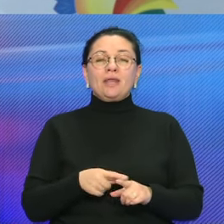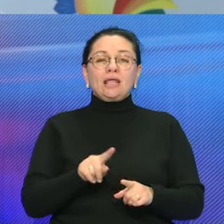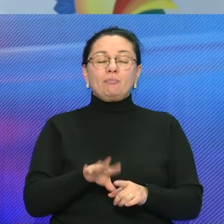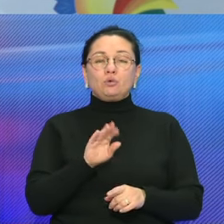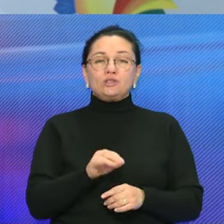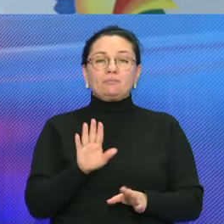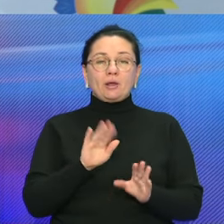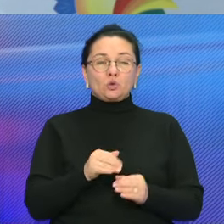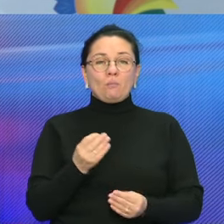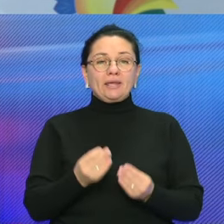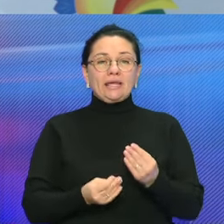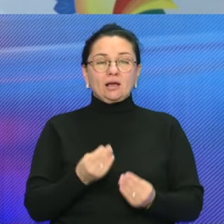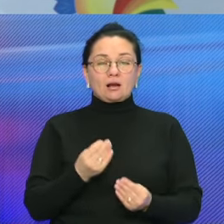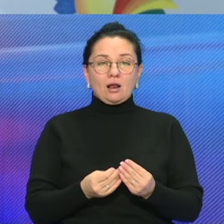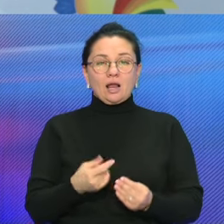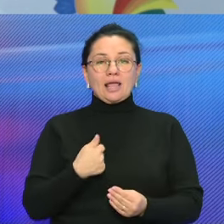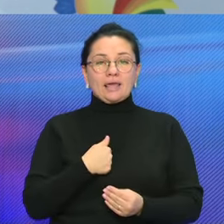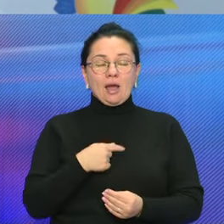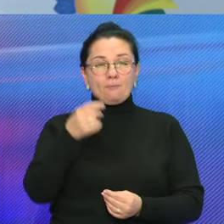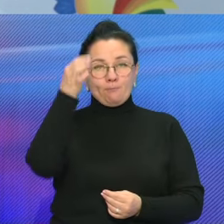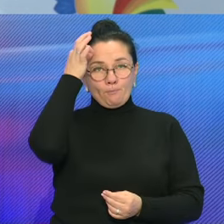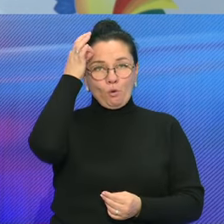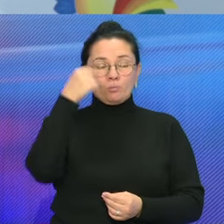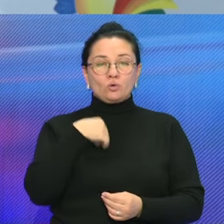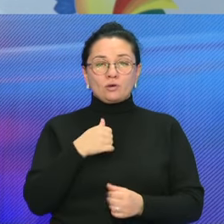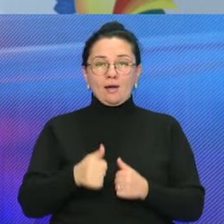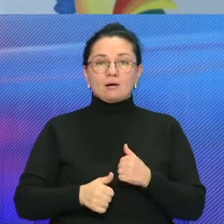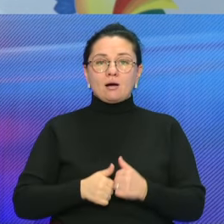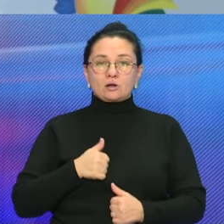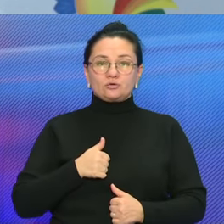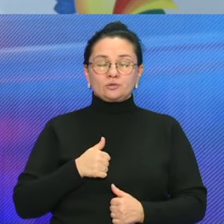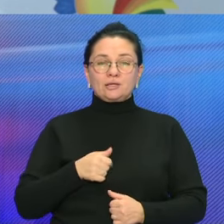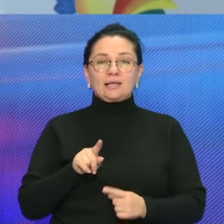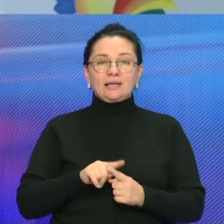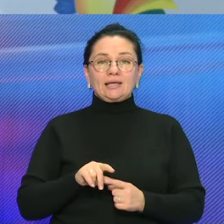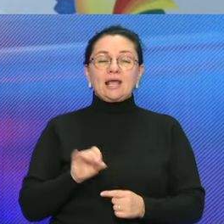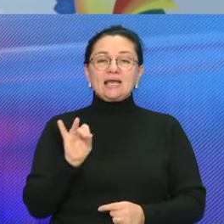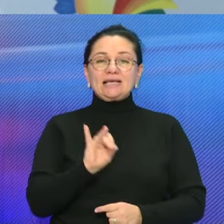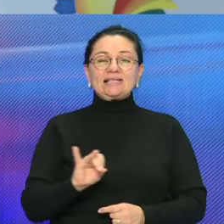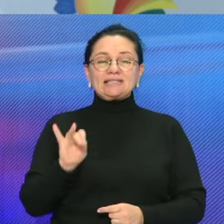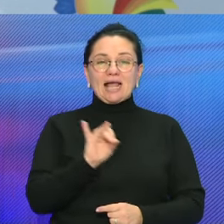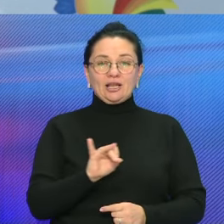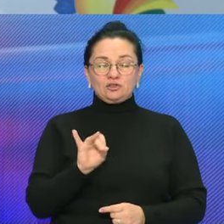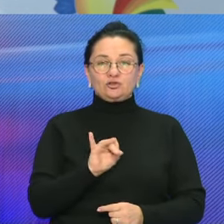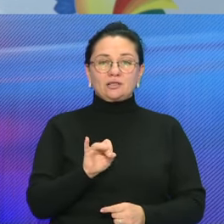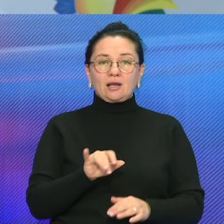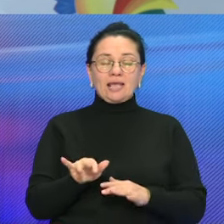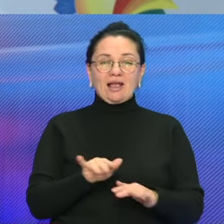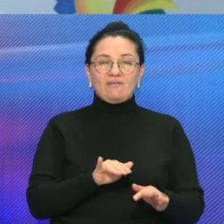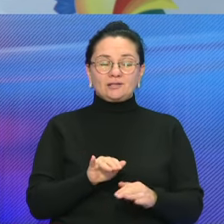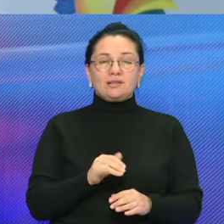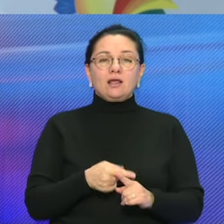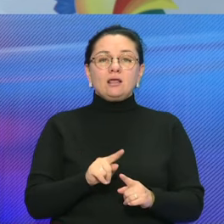игра «Я помню, я горжусь» и исторический квест «Путь к победе».